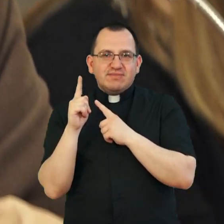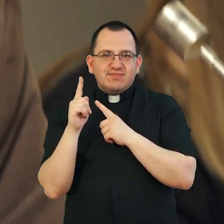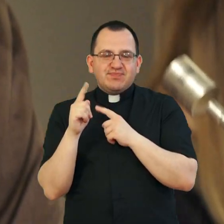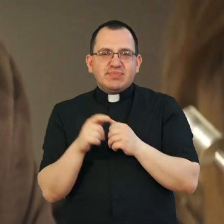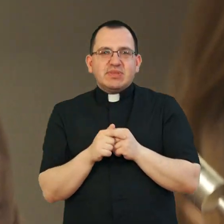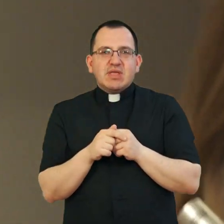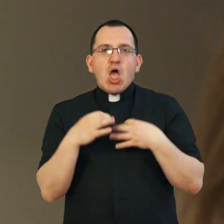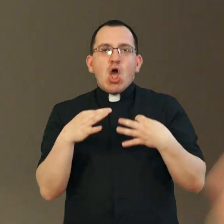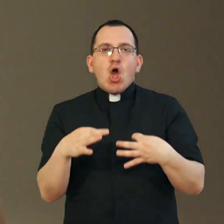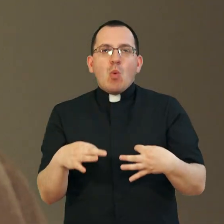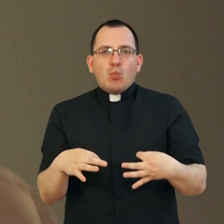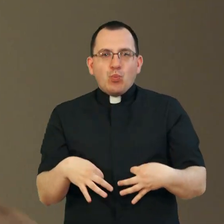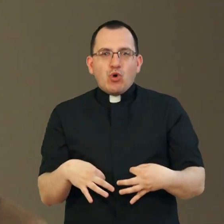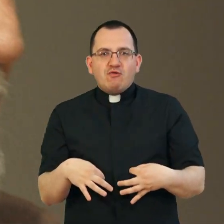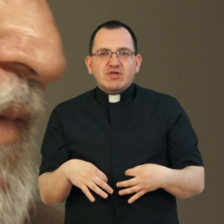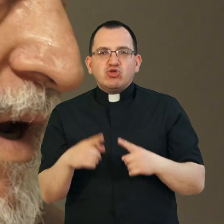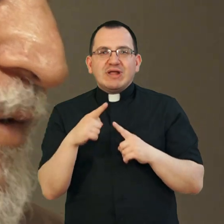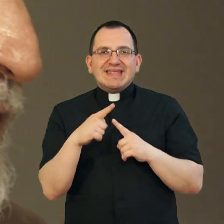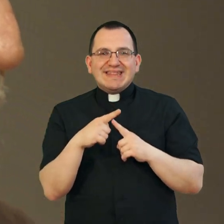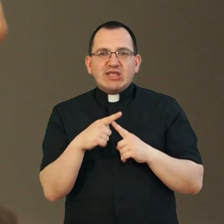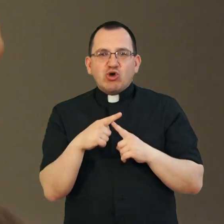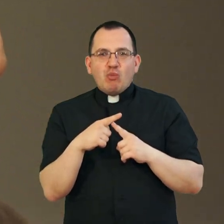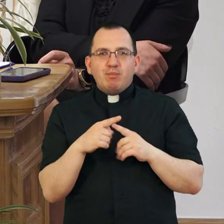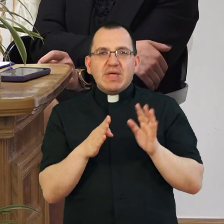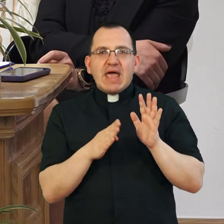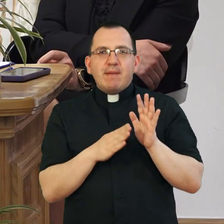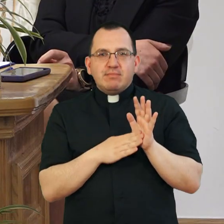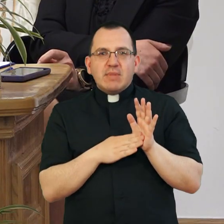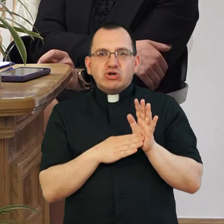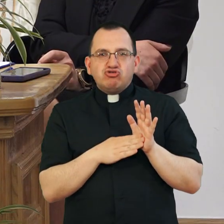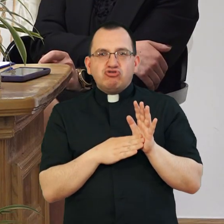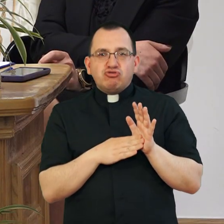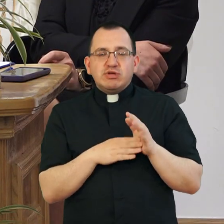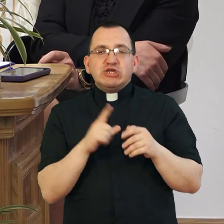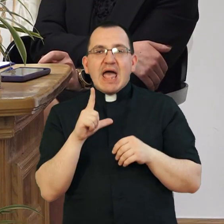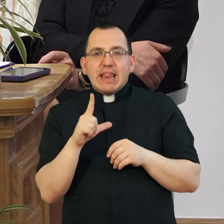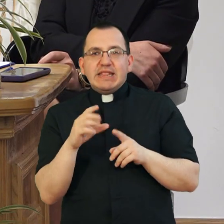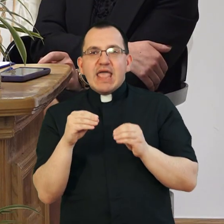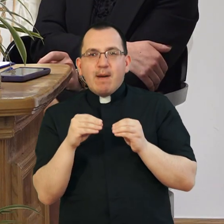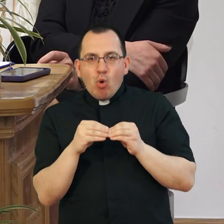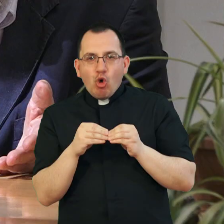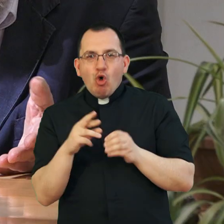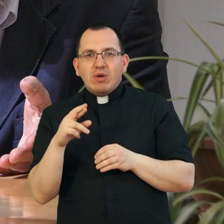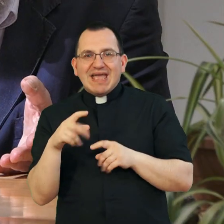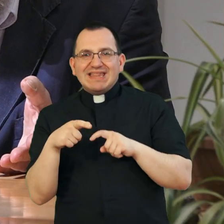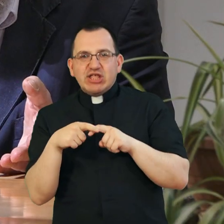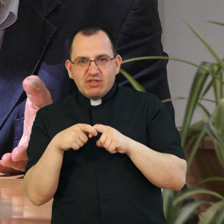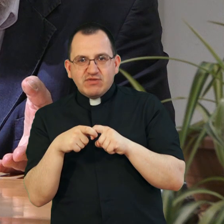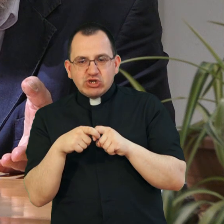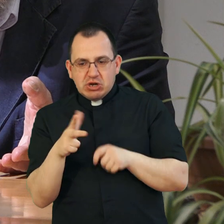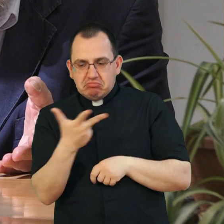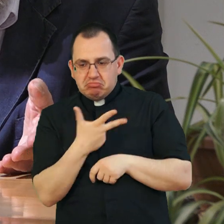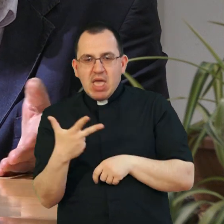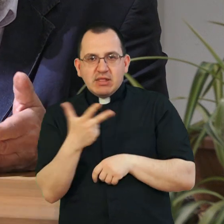je profesor doktor znanosti Tihomil Maštrović, koji je uz Lidiju Bogović i Ernesta Fišera zbornik o